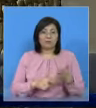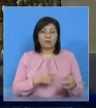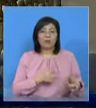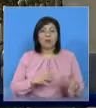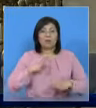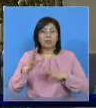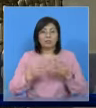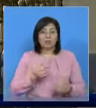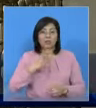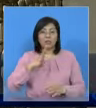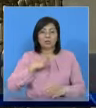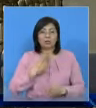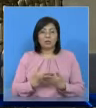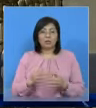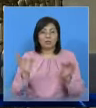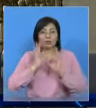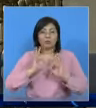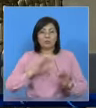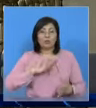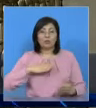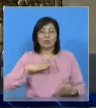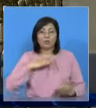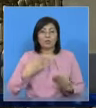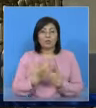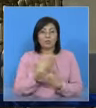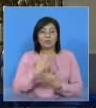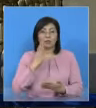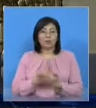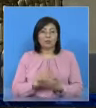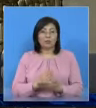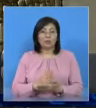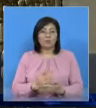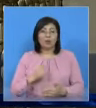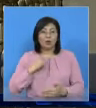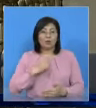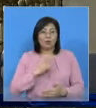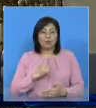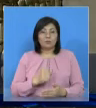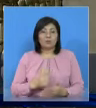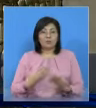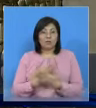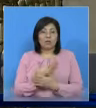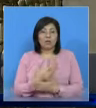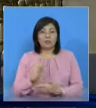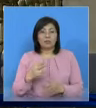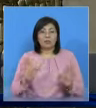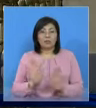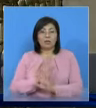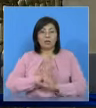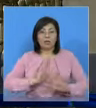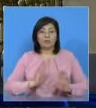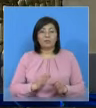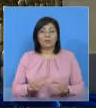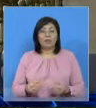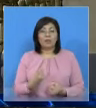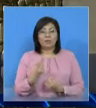болатынбыз. Қазір уақыт осы өнер айдында көптеген жаңалықтар болуда. Жақын арада өзімнің әрине сөзіме жазылған екі ән жарық көрген болатын,